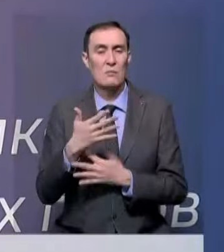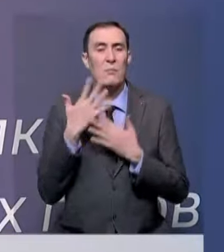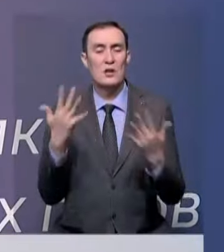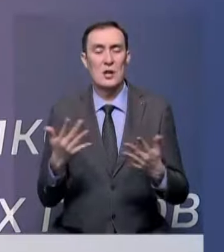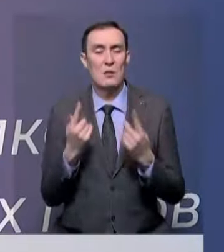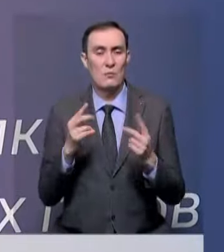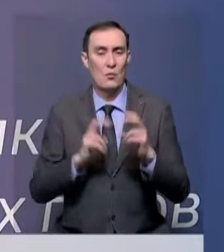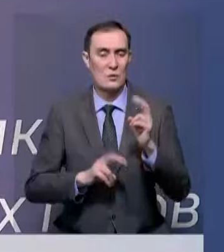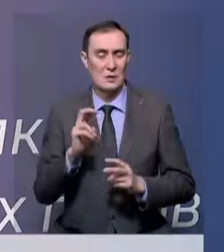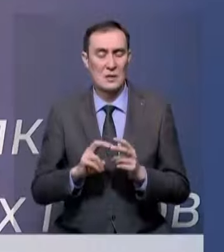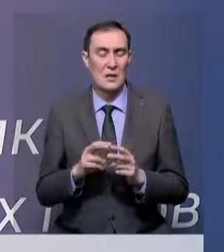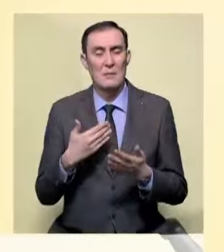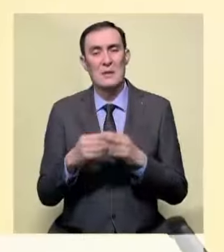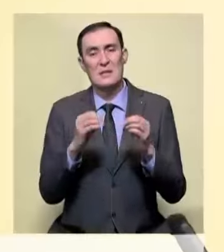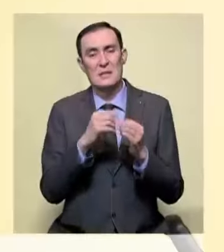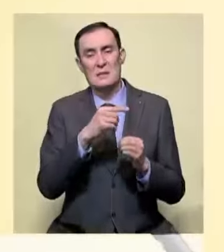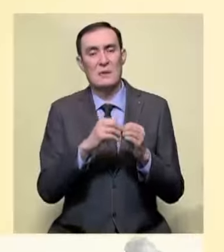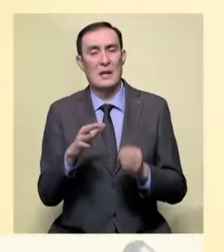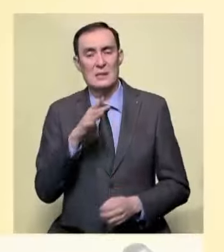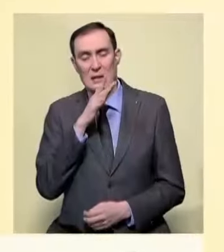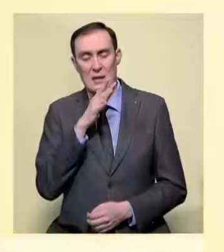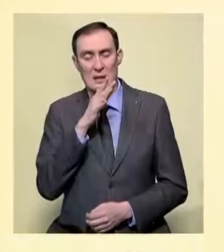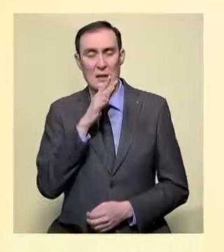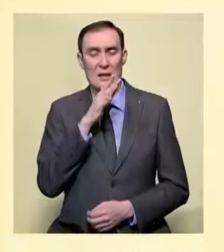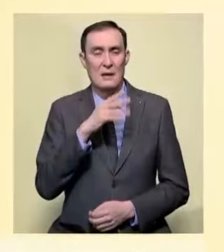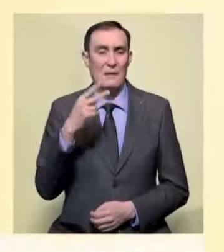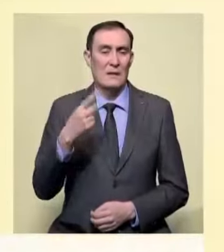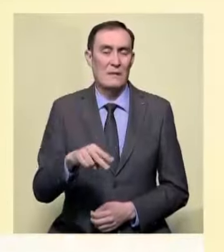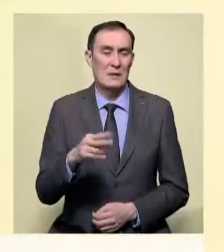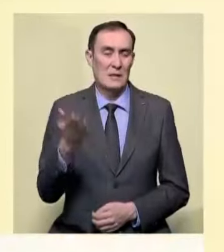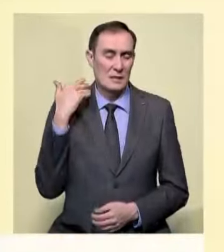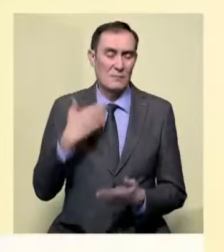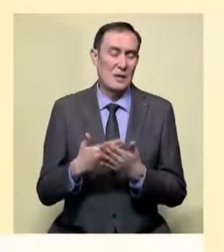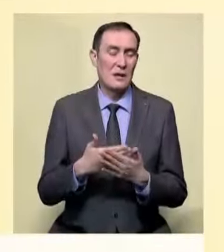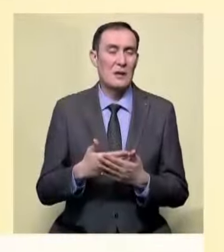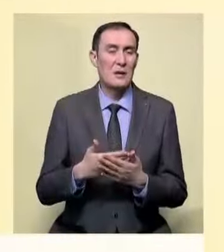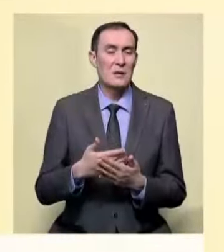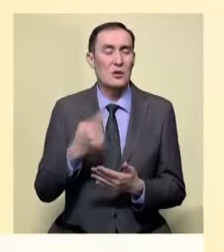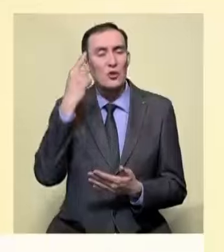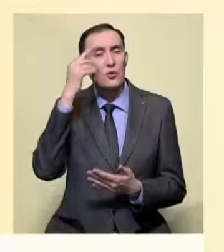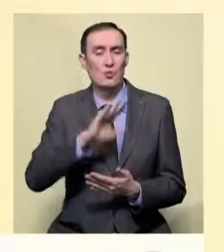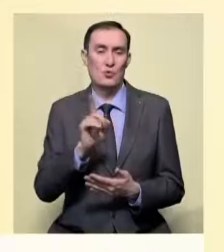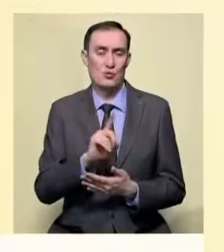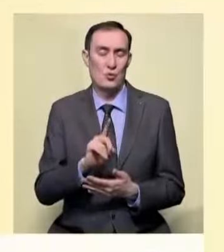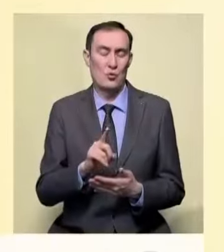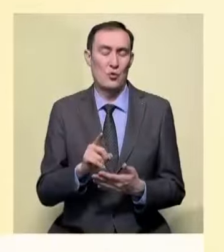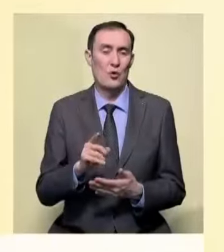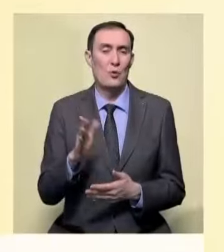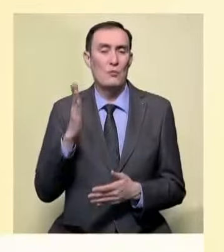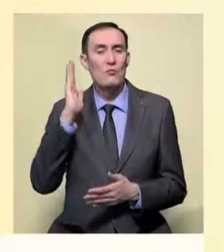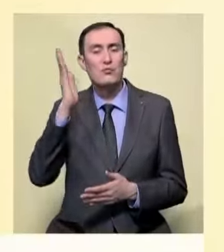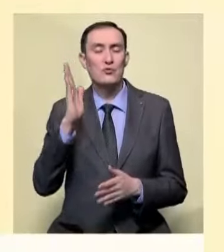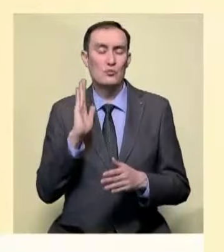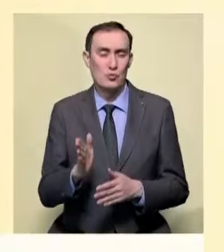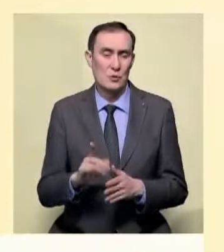отрасль. Наверное, лет 10, а то и 15-20 тому назад мы и не мечтали о том, что когда-то мы